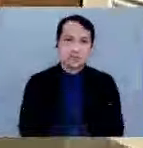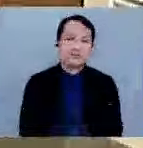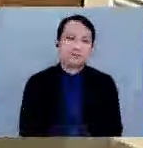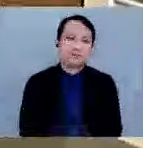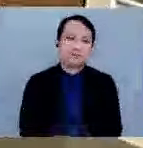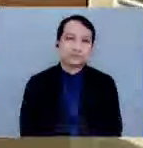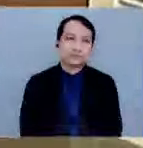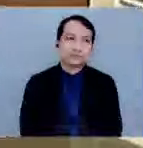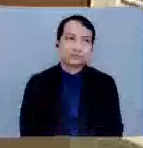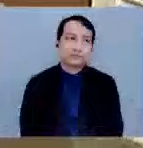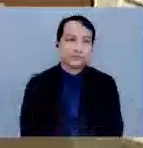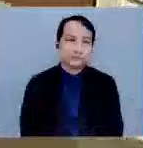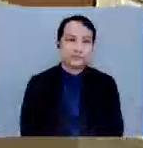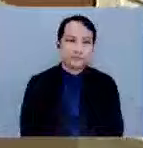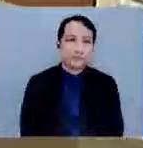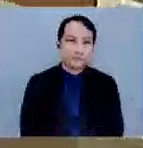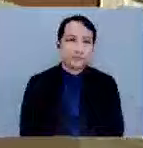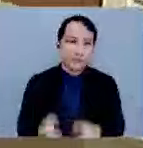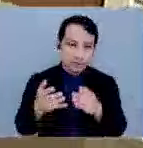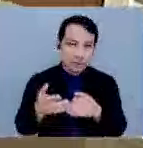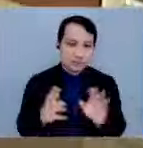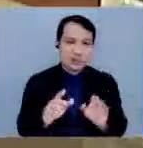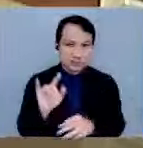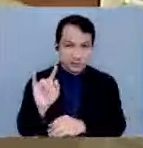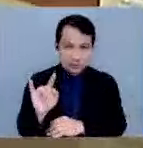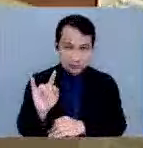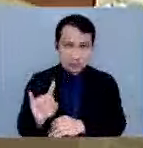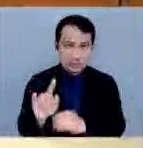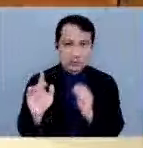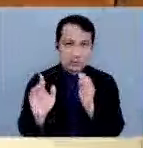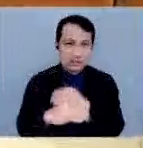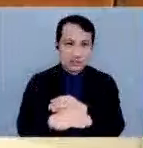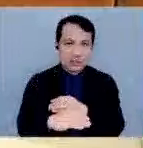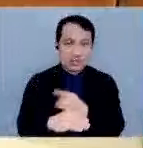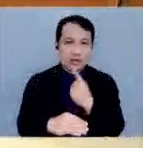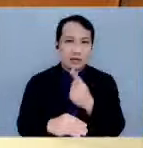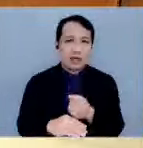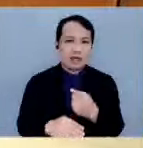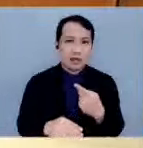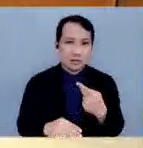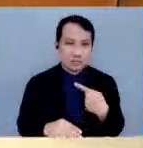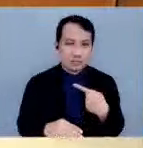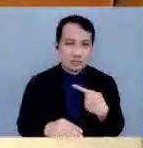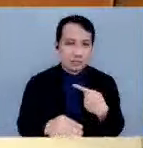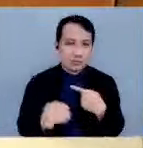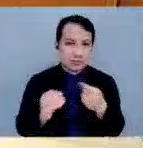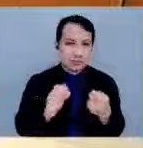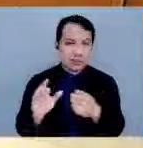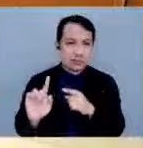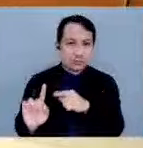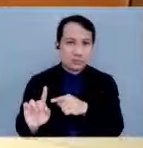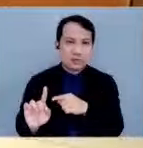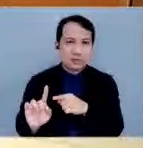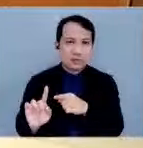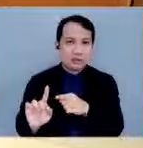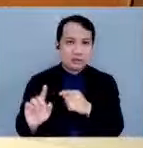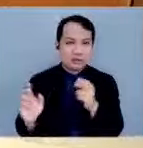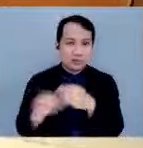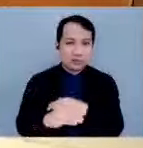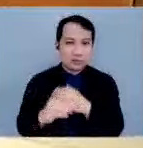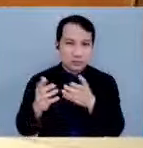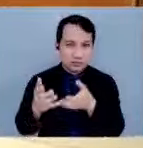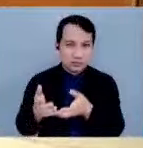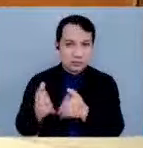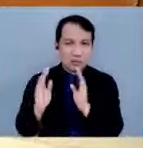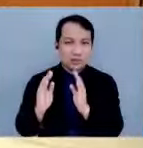Hindi na pinayagang makapasok ang media sa mga kwarto dahil may kasalukuyang nag-o-occupy ng isa sa mga ito. Papayagan namang